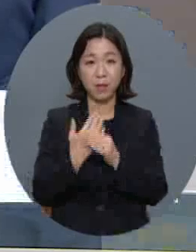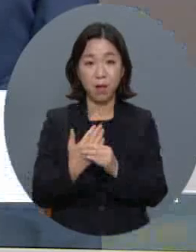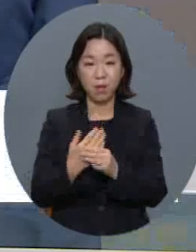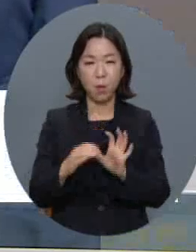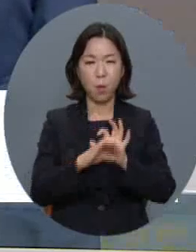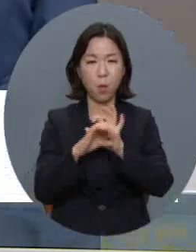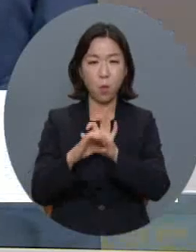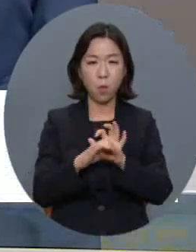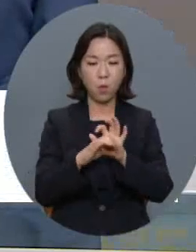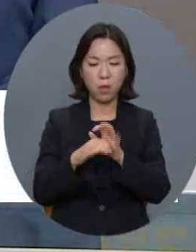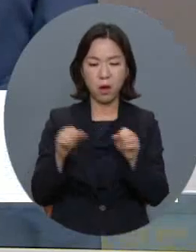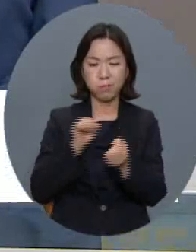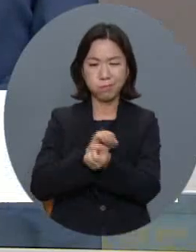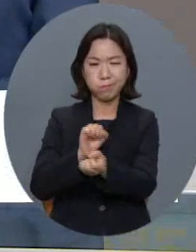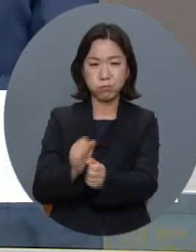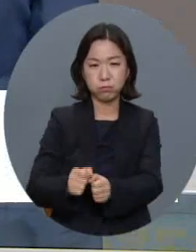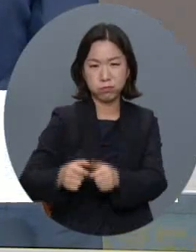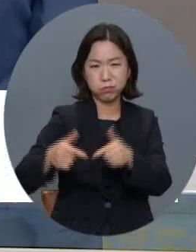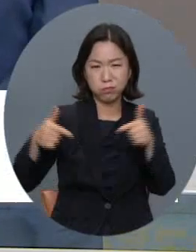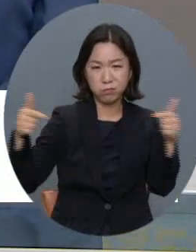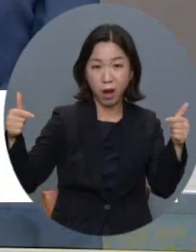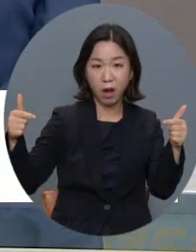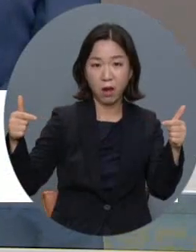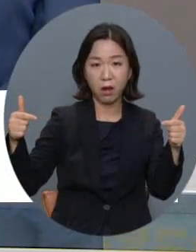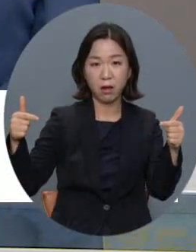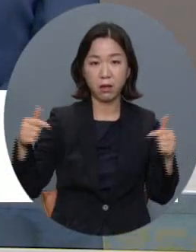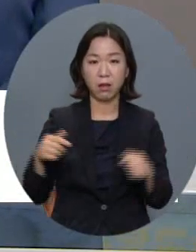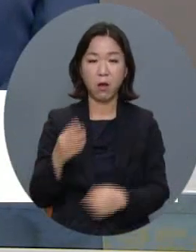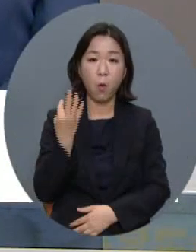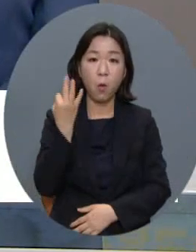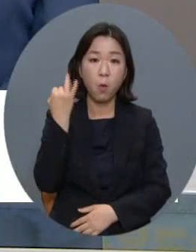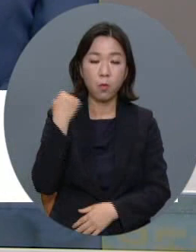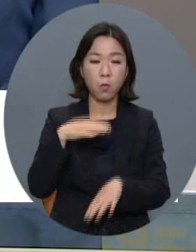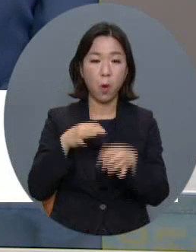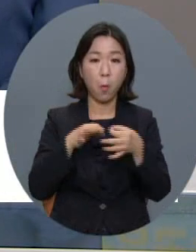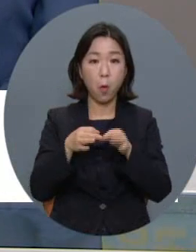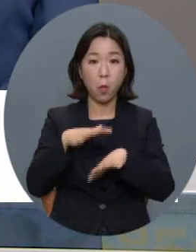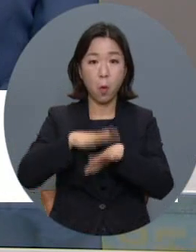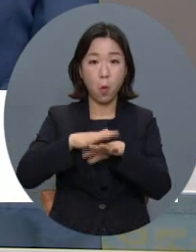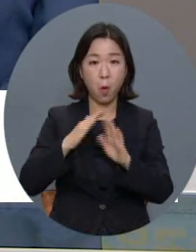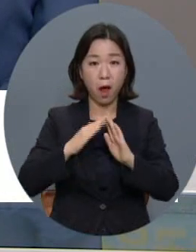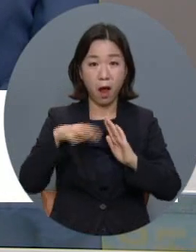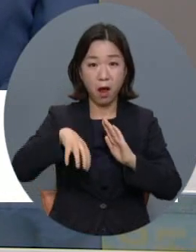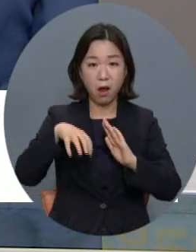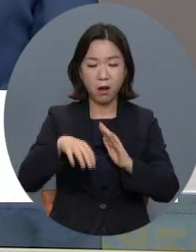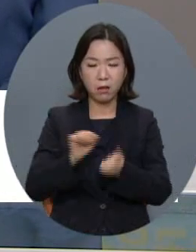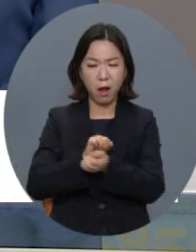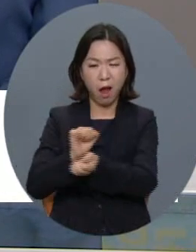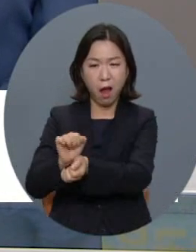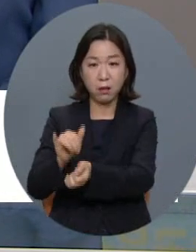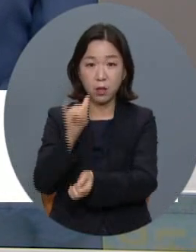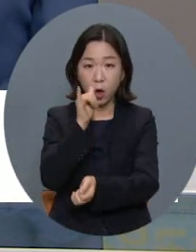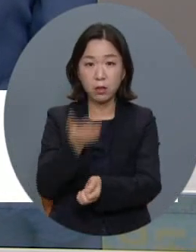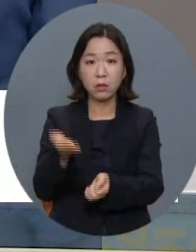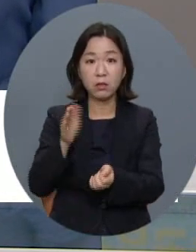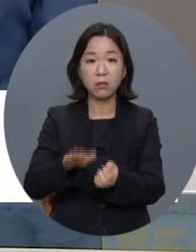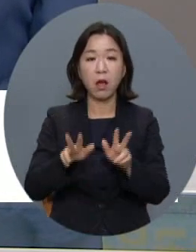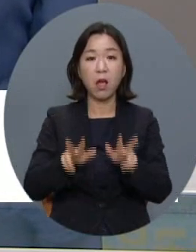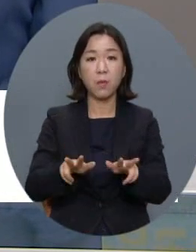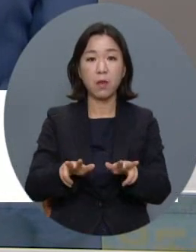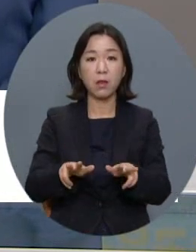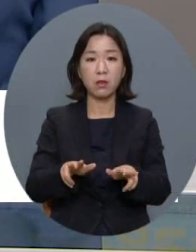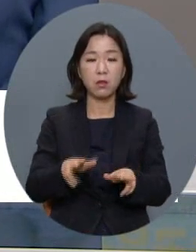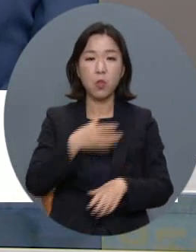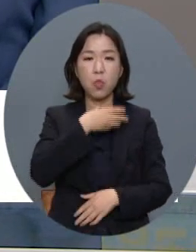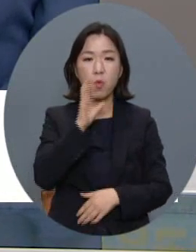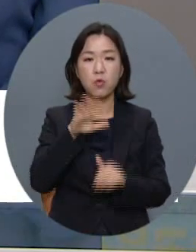김천에서 코로나19 집단 감염이 잇따라 터져나오고 있습니다. 얼마 전 포도 농가에서 집단 감염이 있었는데요. 이번에는 노인